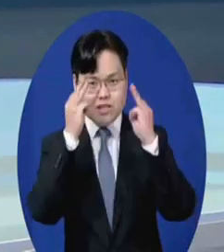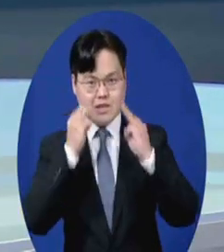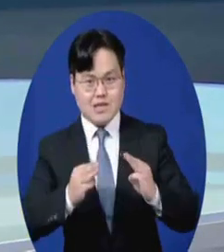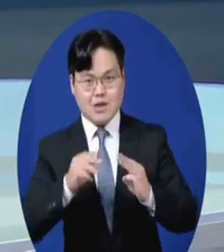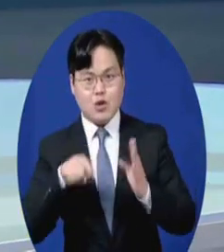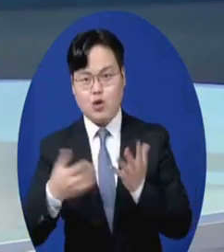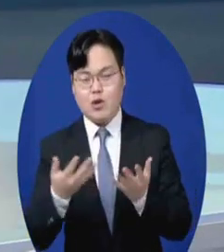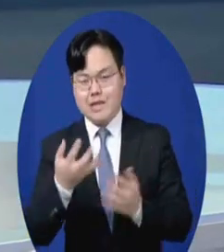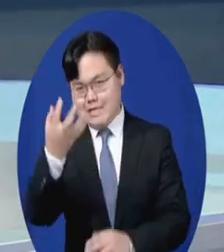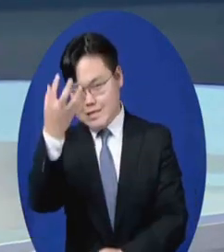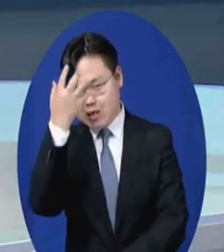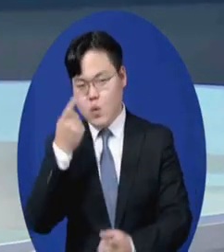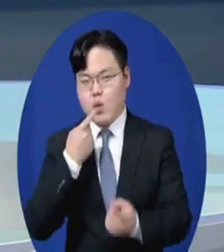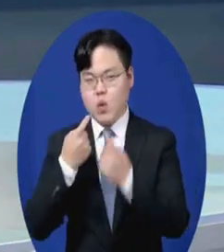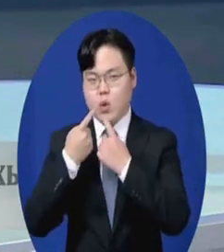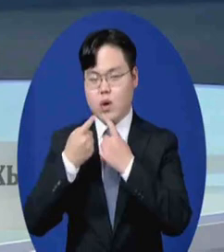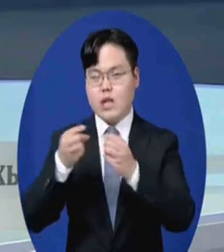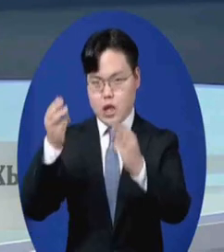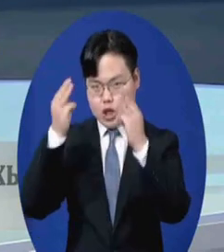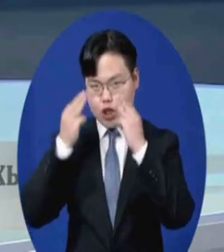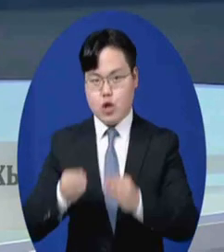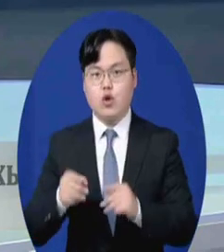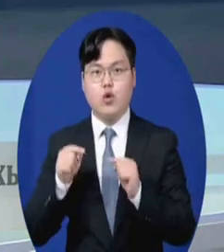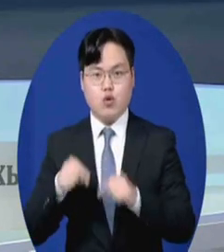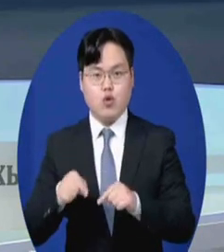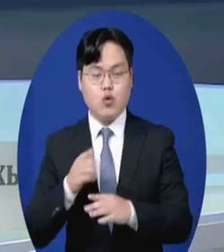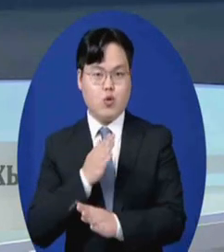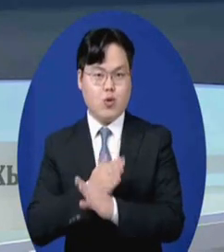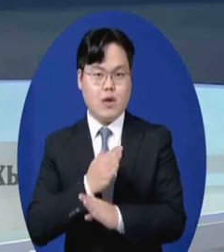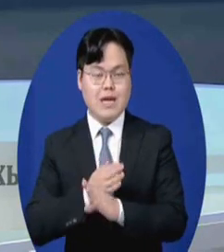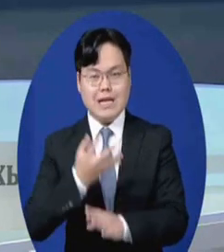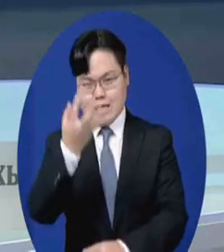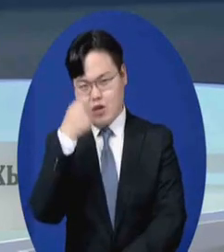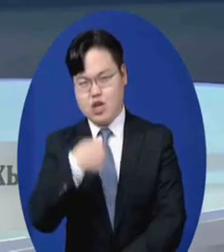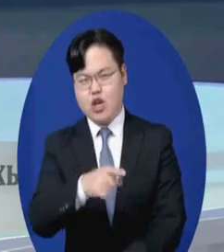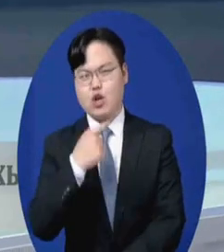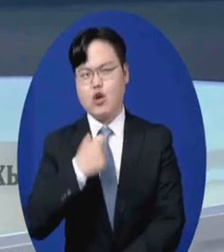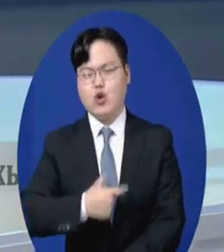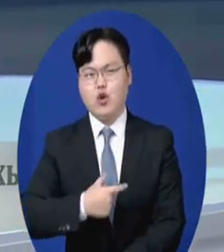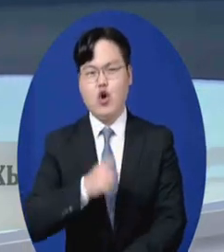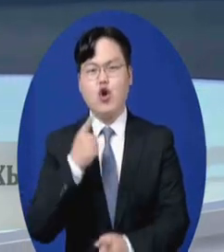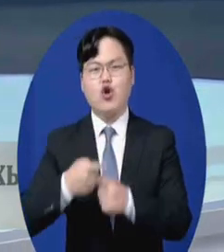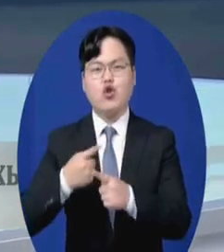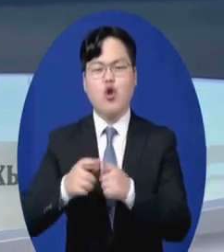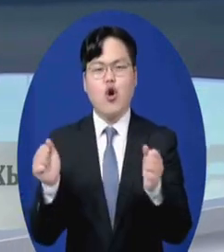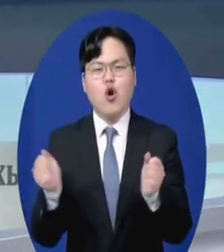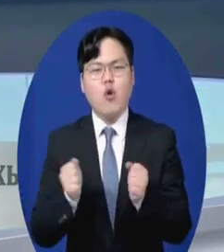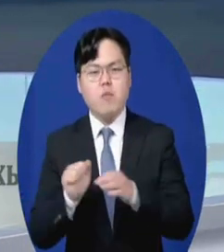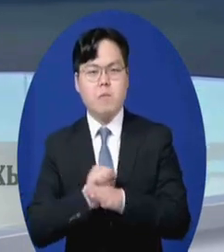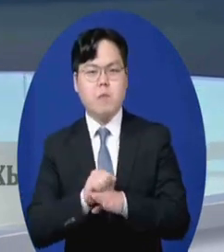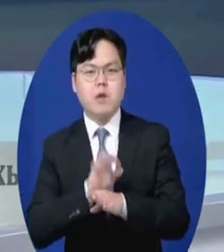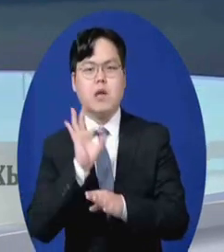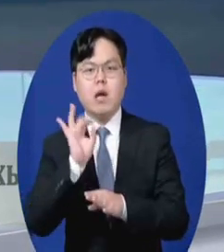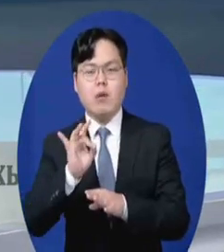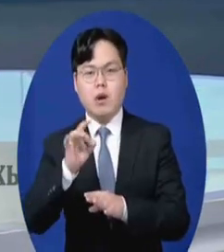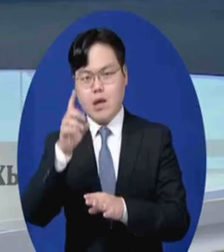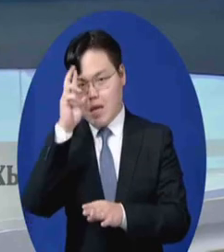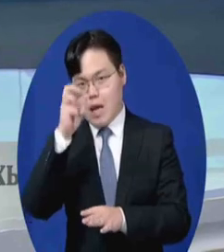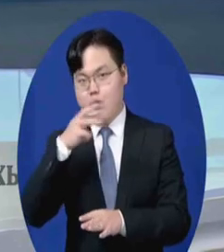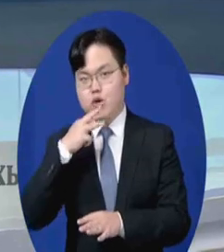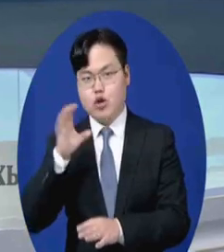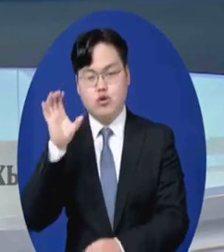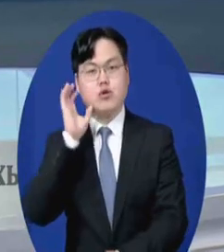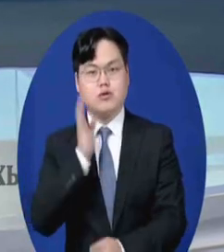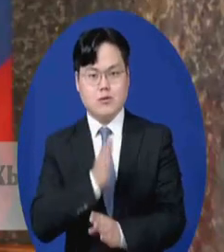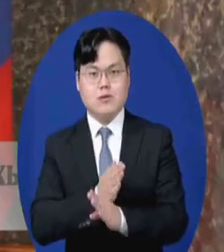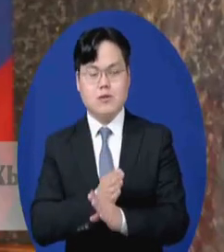засгийн газрын өнөөдрийн ээжид хуралдаанаас харгалаа. Мөн засгийн газрын гишүүдэд хөдөө аж ахуйн салбарын өвлжилтийн бэлтгэлийн талаар салбарын яамны мэдээллийг сонссон